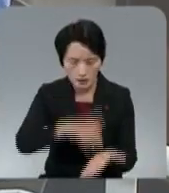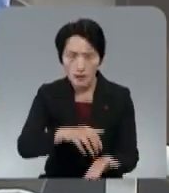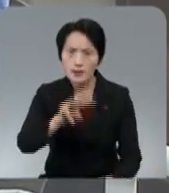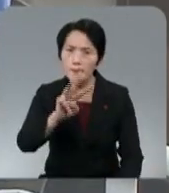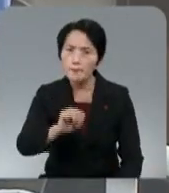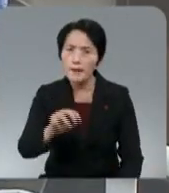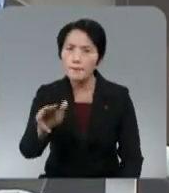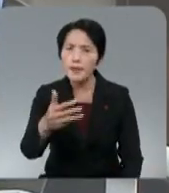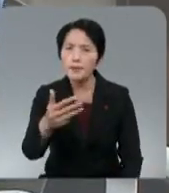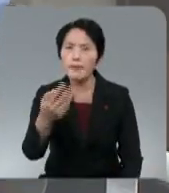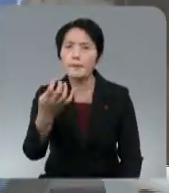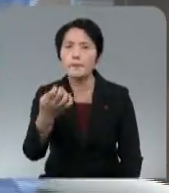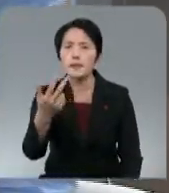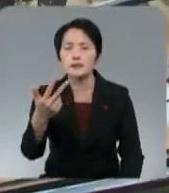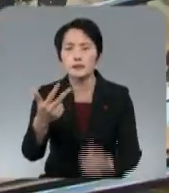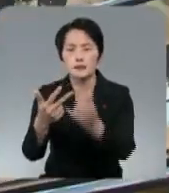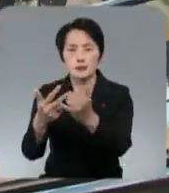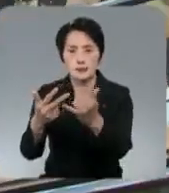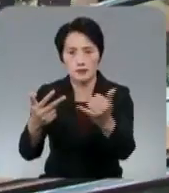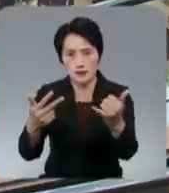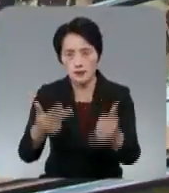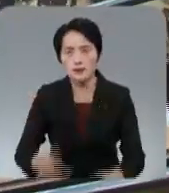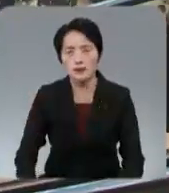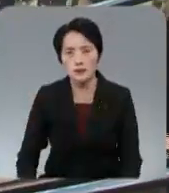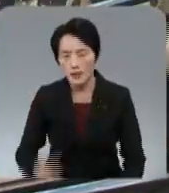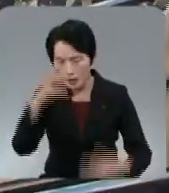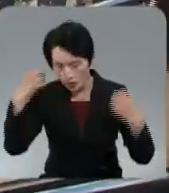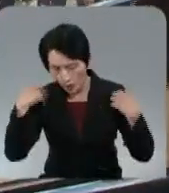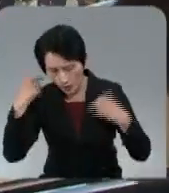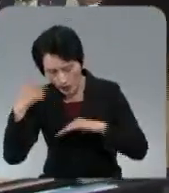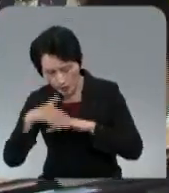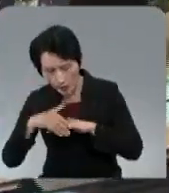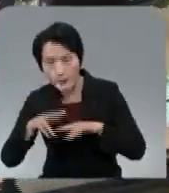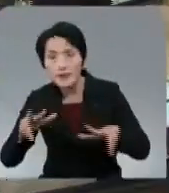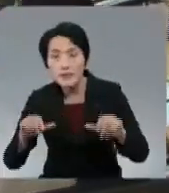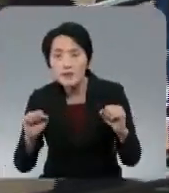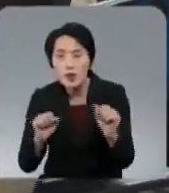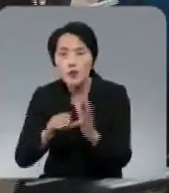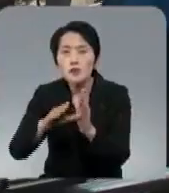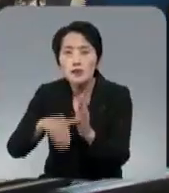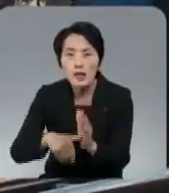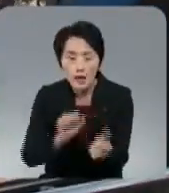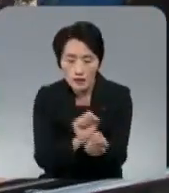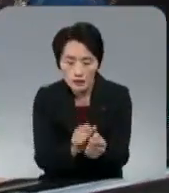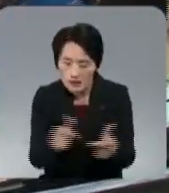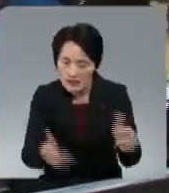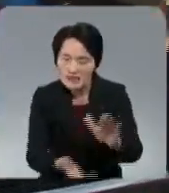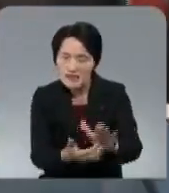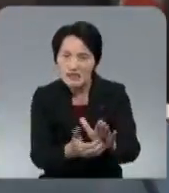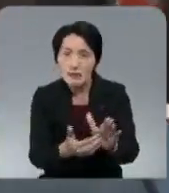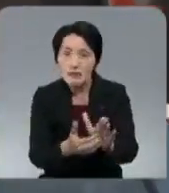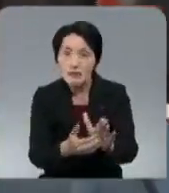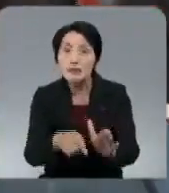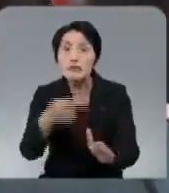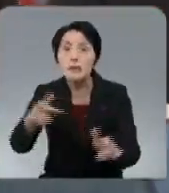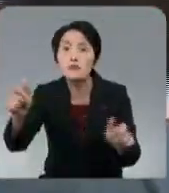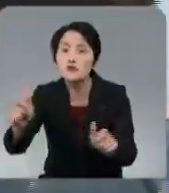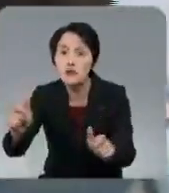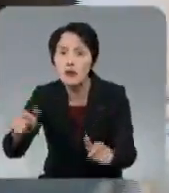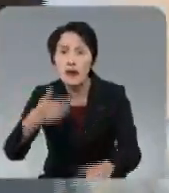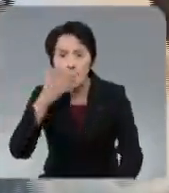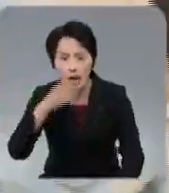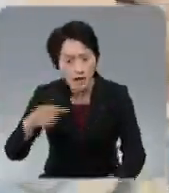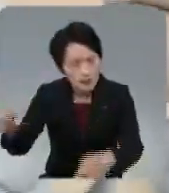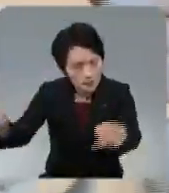cầu dân ý trong ngày 15 tháng 12 họp tư vấn với các chuyên gia để lập ra phương án điều chỉnh cuối cùng trong cuối tháng này ông y nhấn mạnh việc